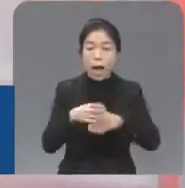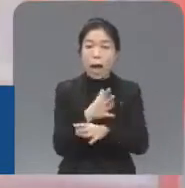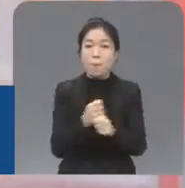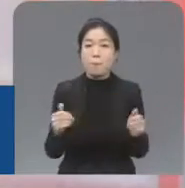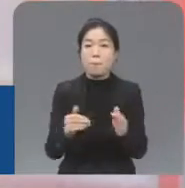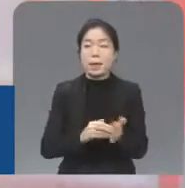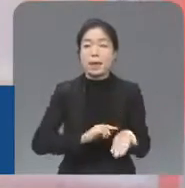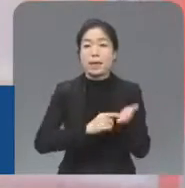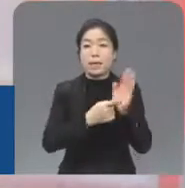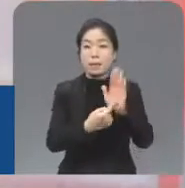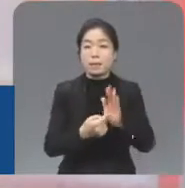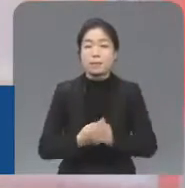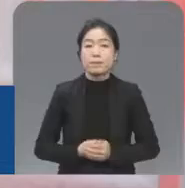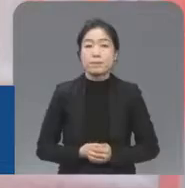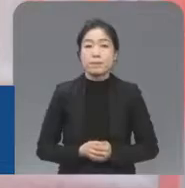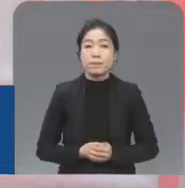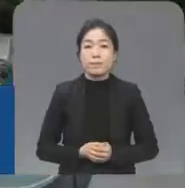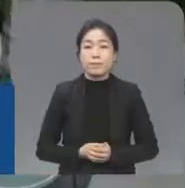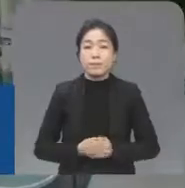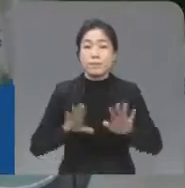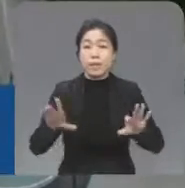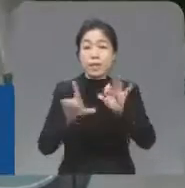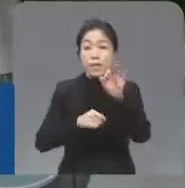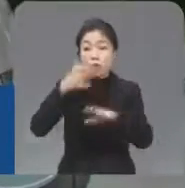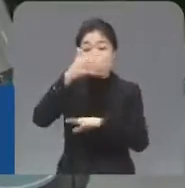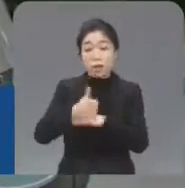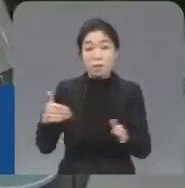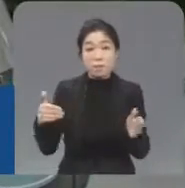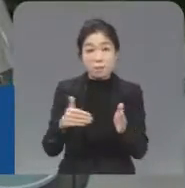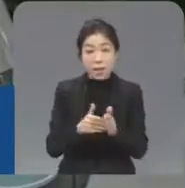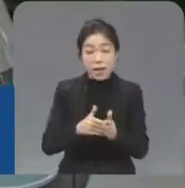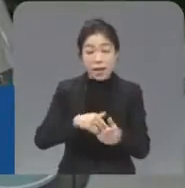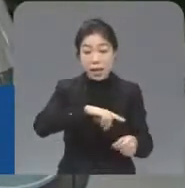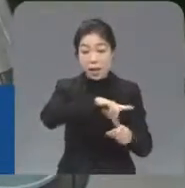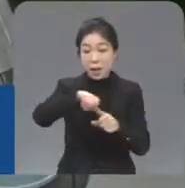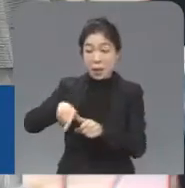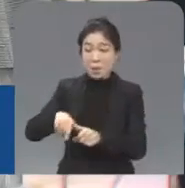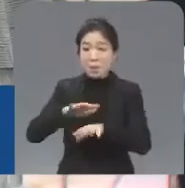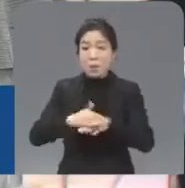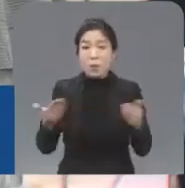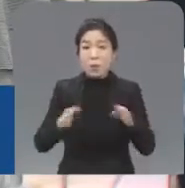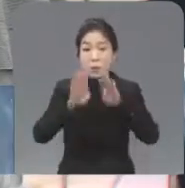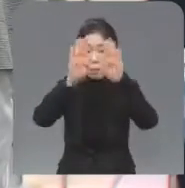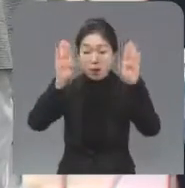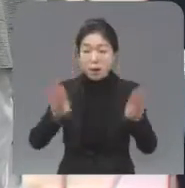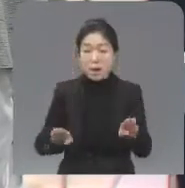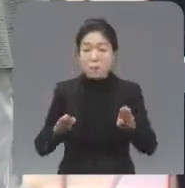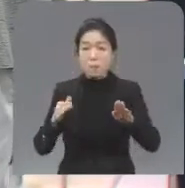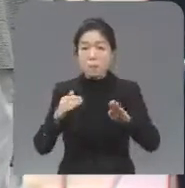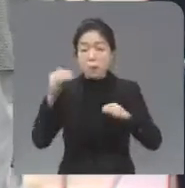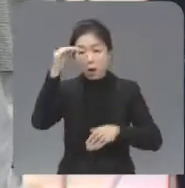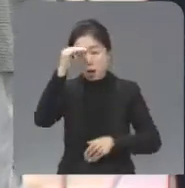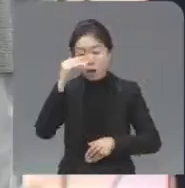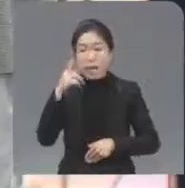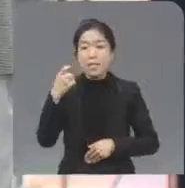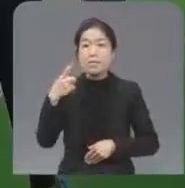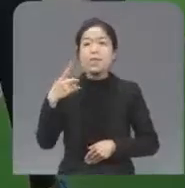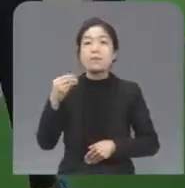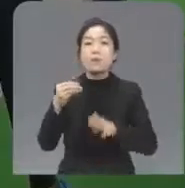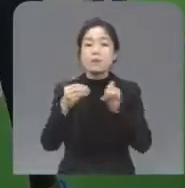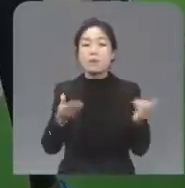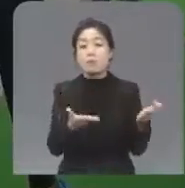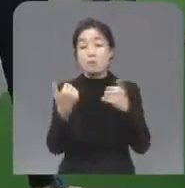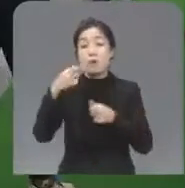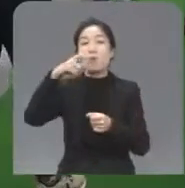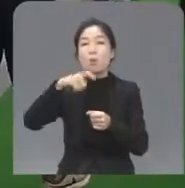계약을 맺었다고 밝혔습니다. 이달 말까지 전남 농업기술원 일원에서 펼쳐지는 농업박람회는 관람객 11만 명 유치를